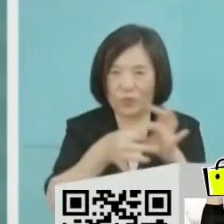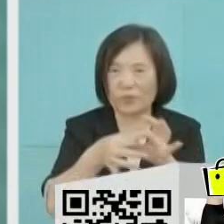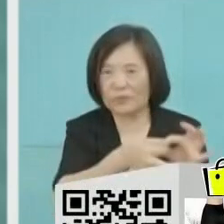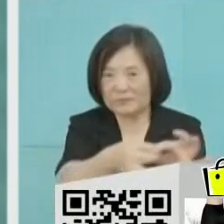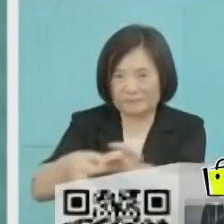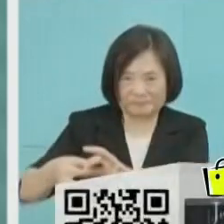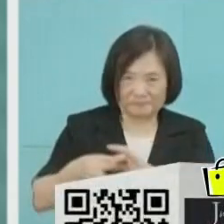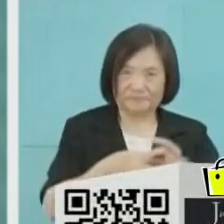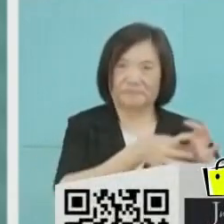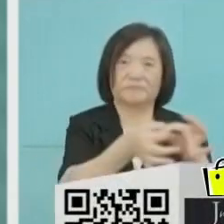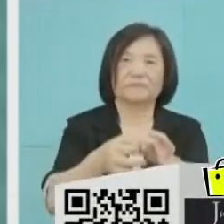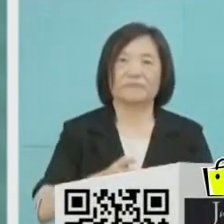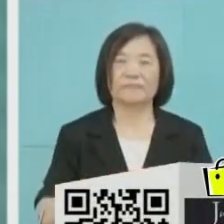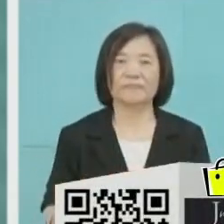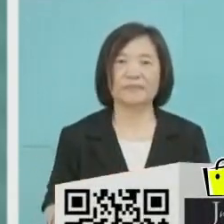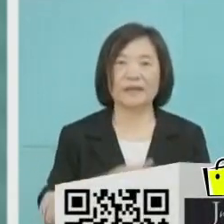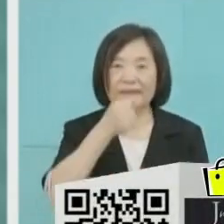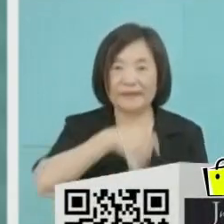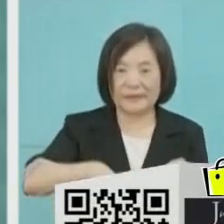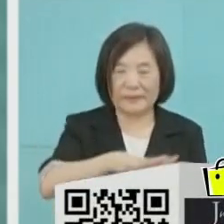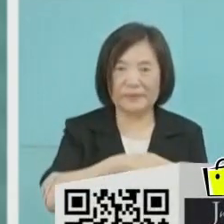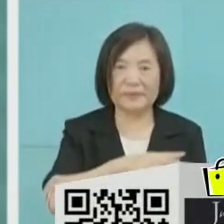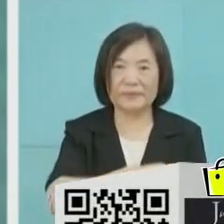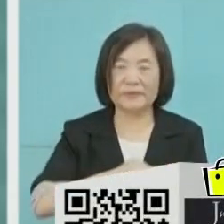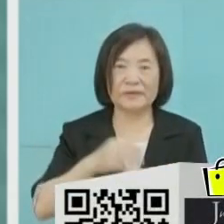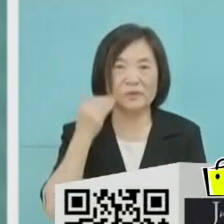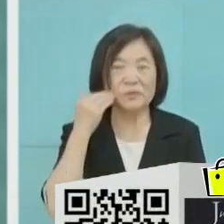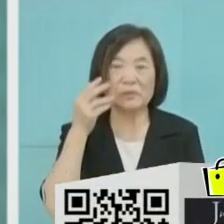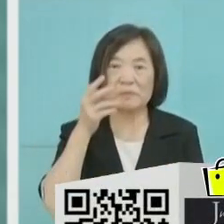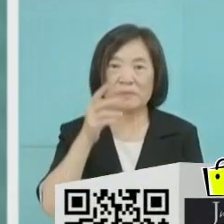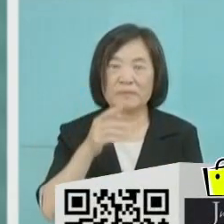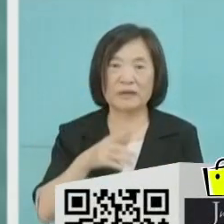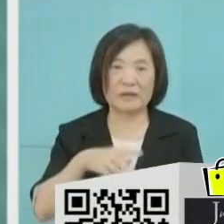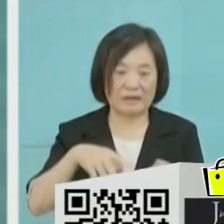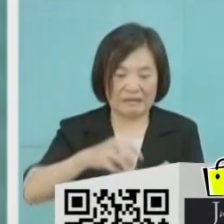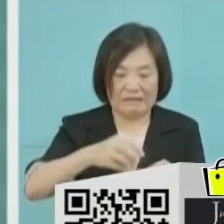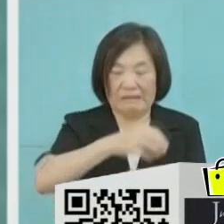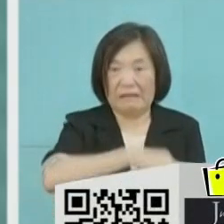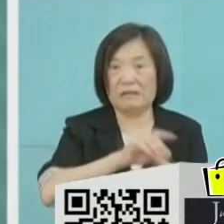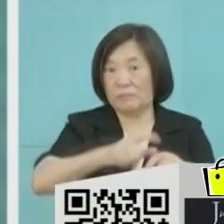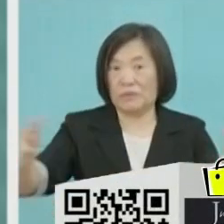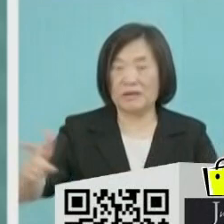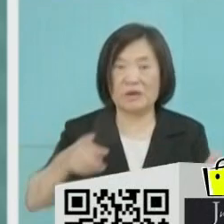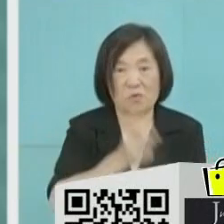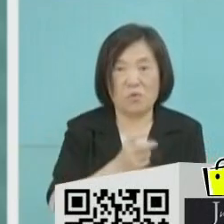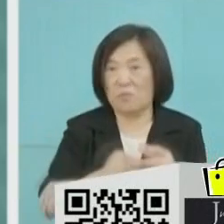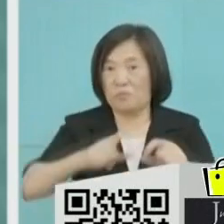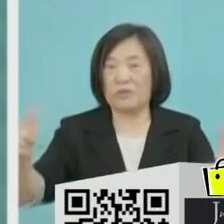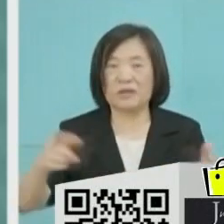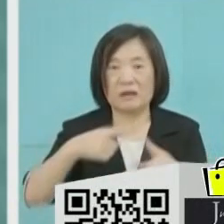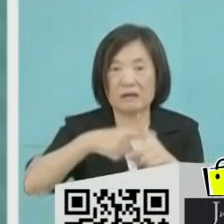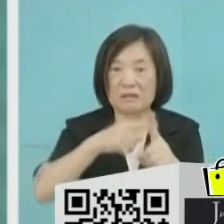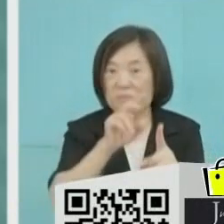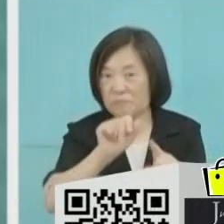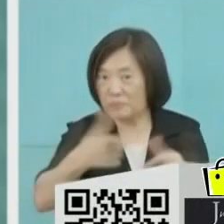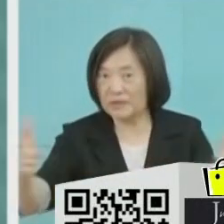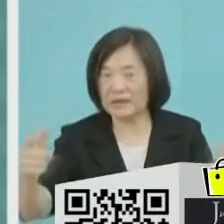倒是讲，我一直觉得台湾的这种管制说要不同的限制要不同级